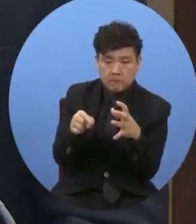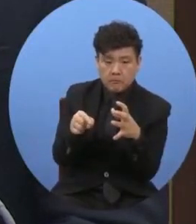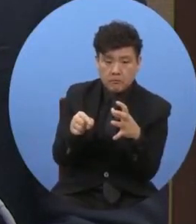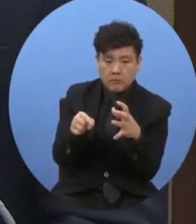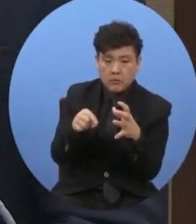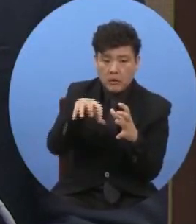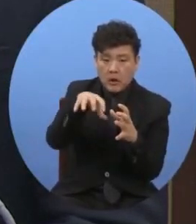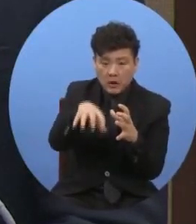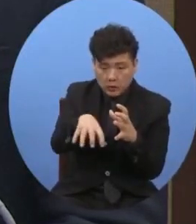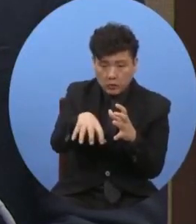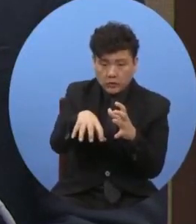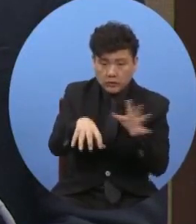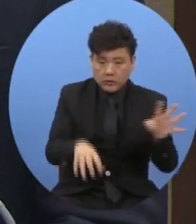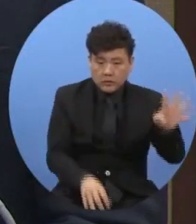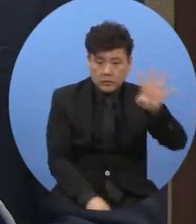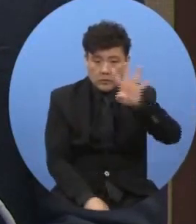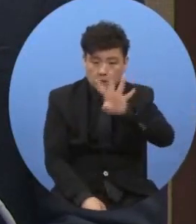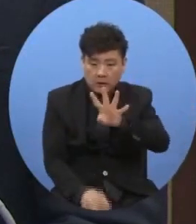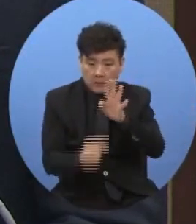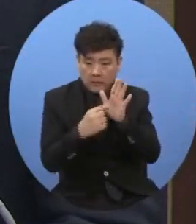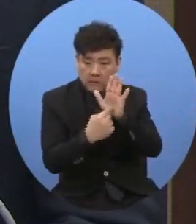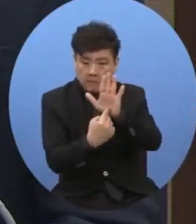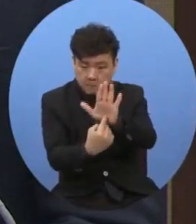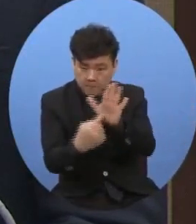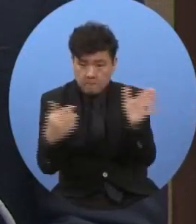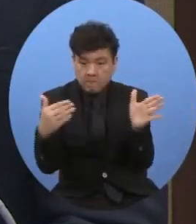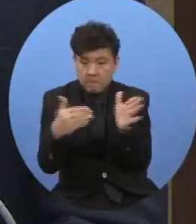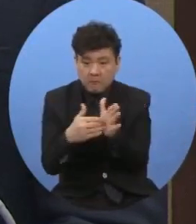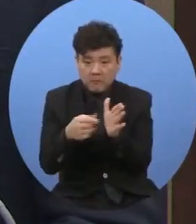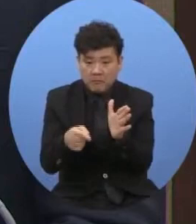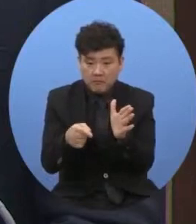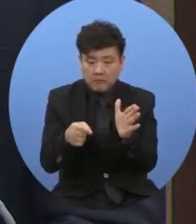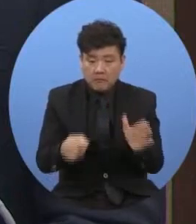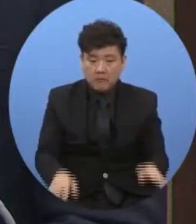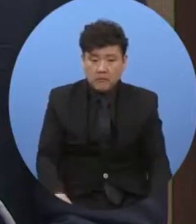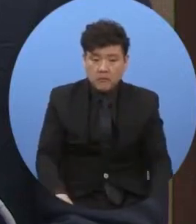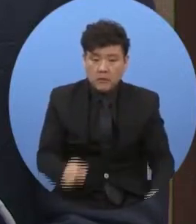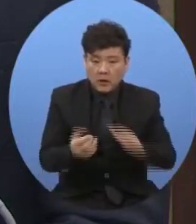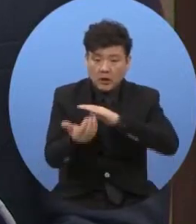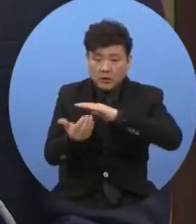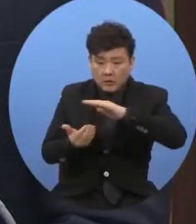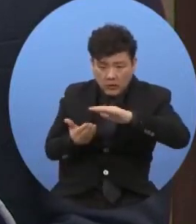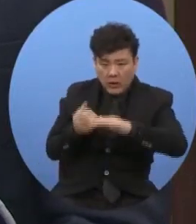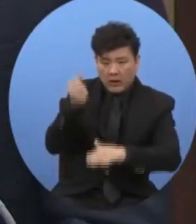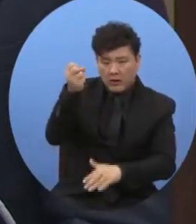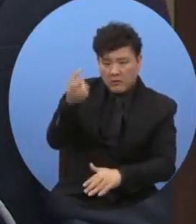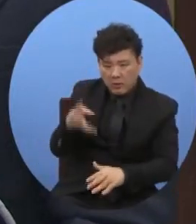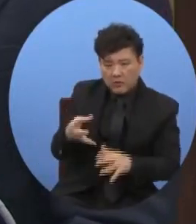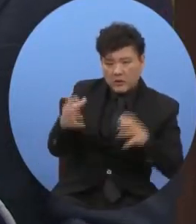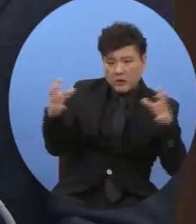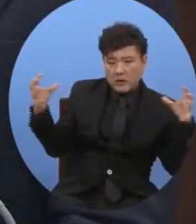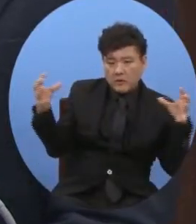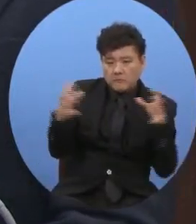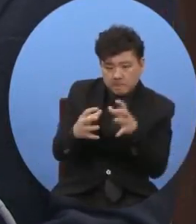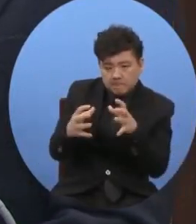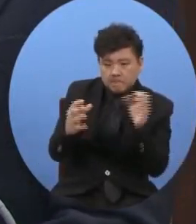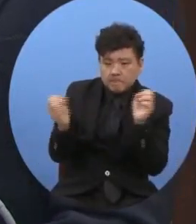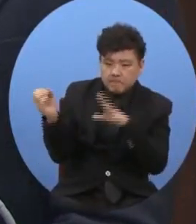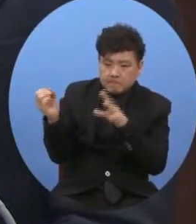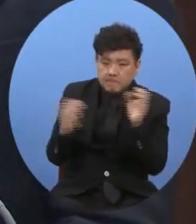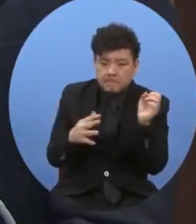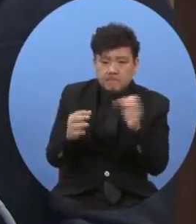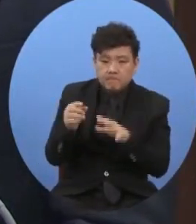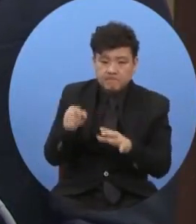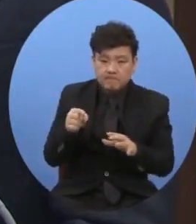한자리에서 발표한 걸 보셨죠, 뉴스에서. 그렇게 되기 전에 저희들끼리 몇 차례 모였습니다. 두 차례